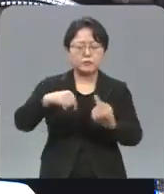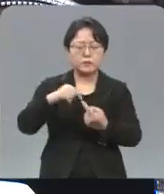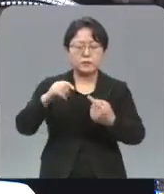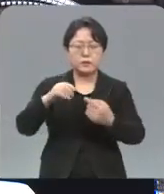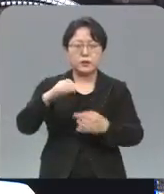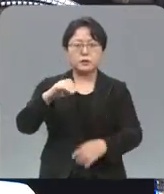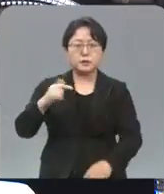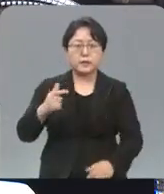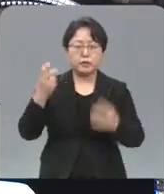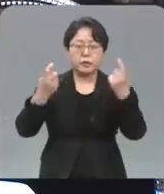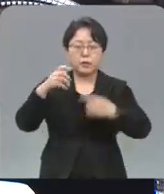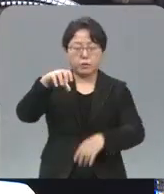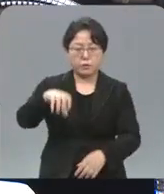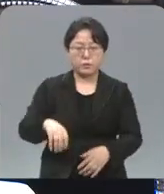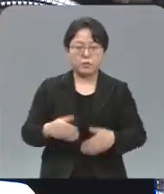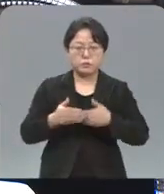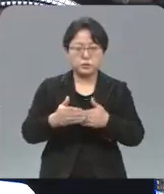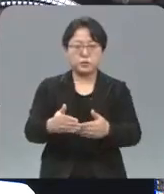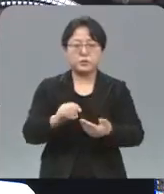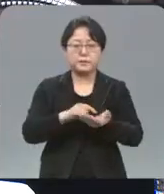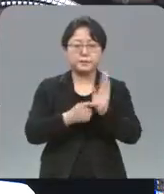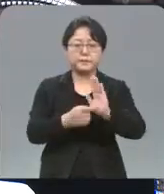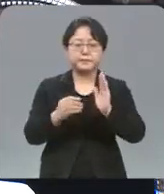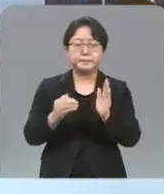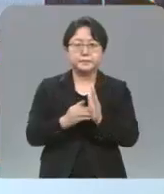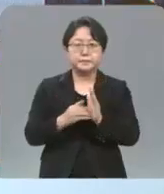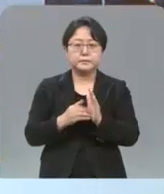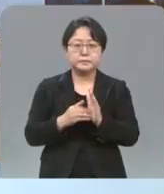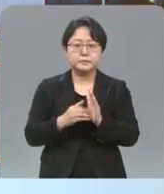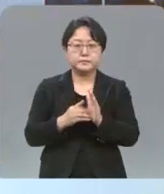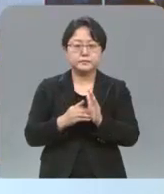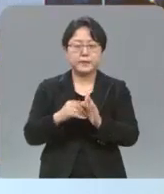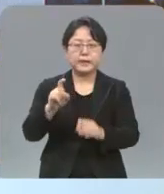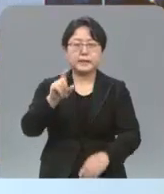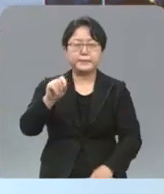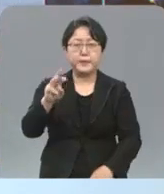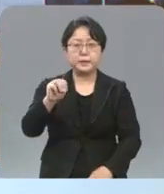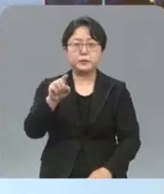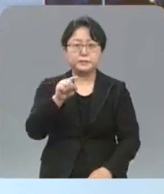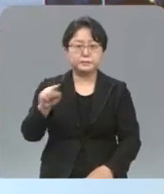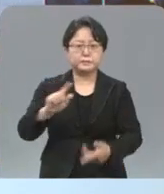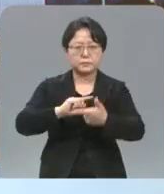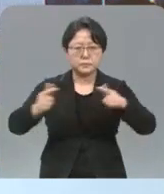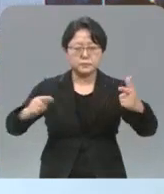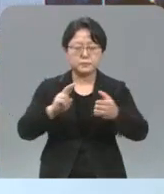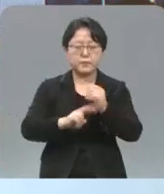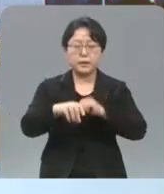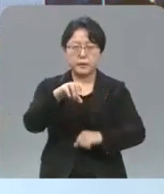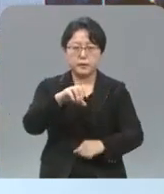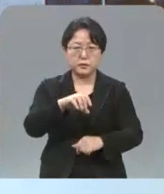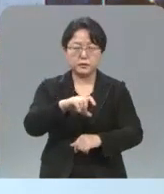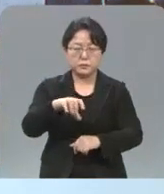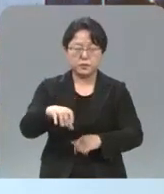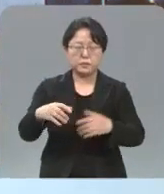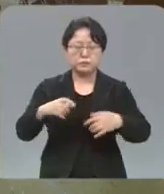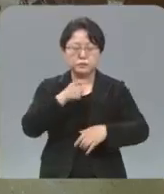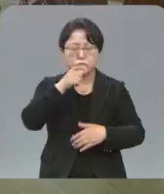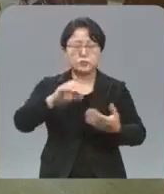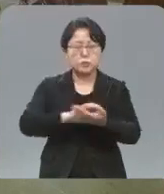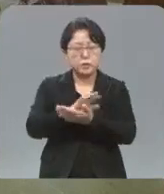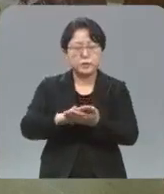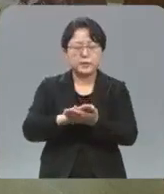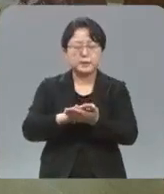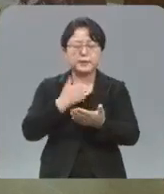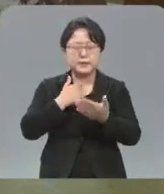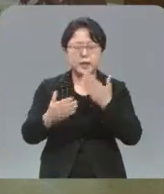광주를 어등산 관광단지에 추진하겠다고 밝혔습니다. 10만 제곱미터 부지에 다양한 판매점과 워터파크, 체험형